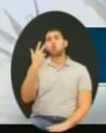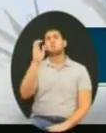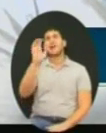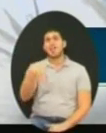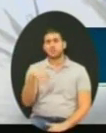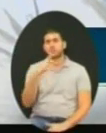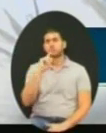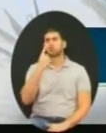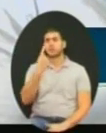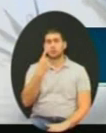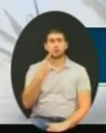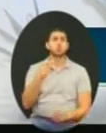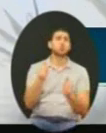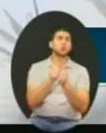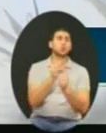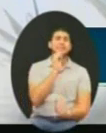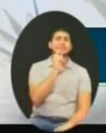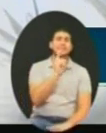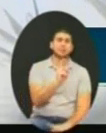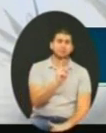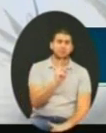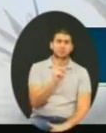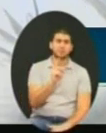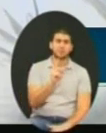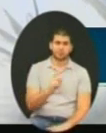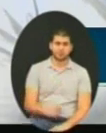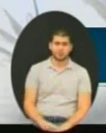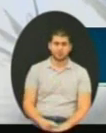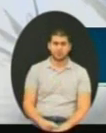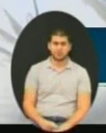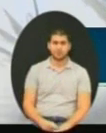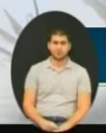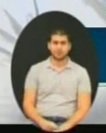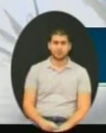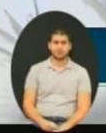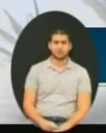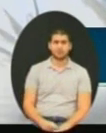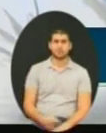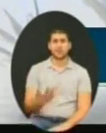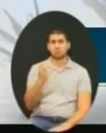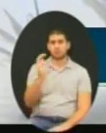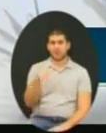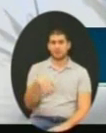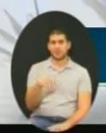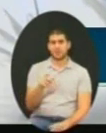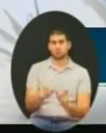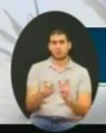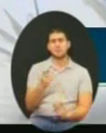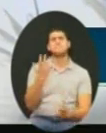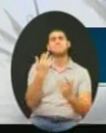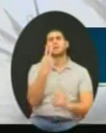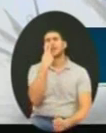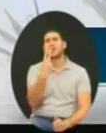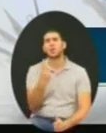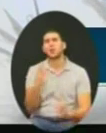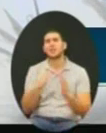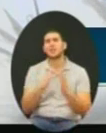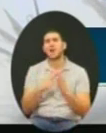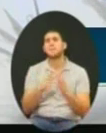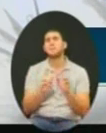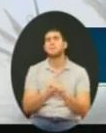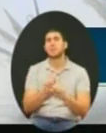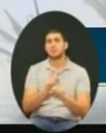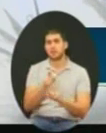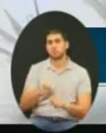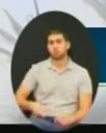30,000 תוך שנה. זוגות צעירים, לא איש, אלא זוגות צעירים. זה יכול להיות גם 50,000 איש. זוגות צעירים. מתי הם יראו את הדירה שלהם? בינתיים